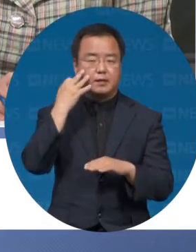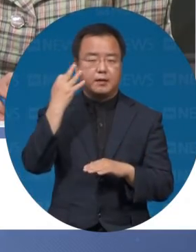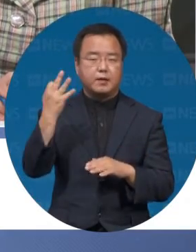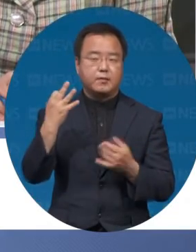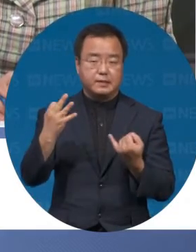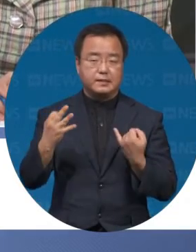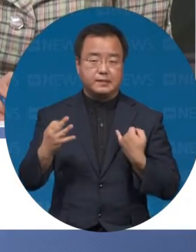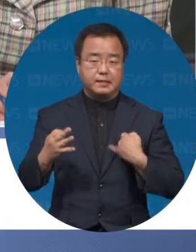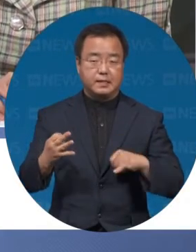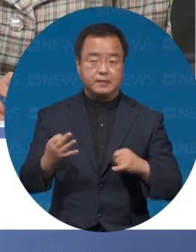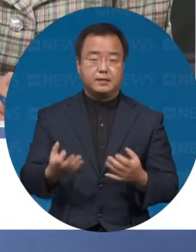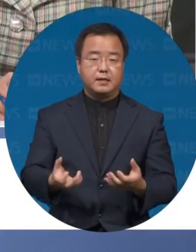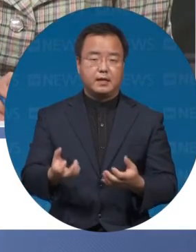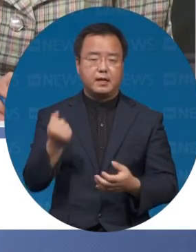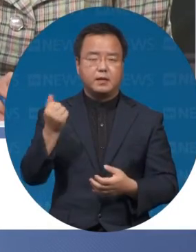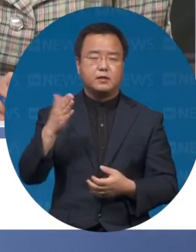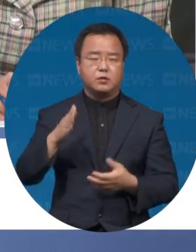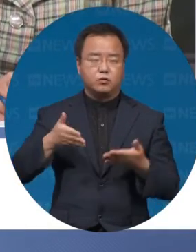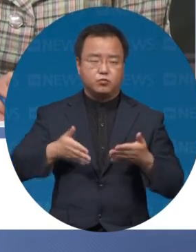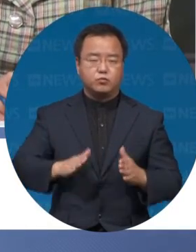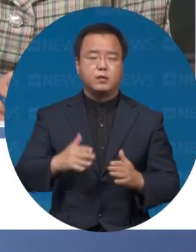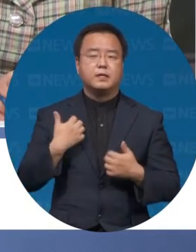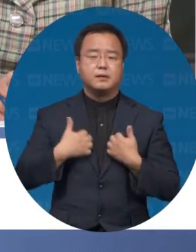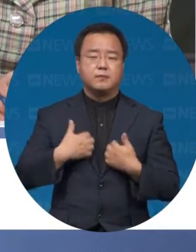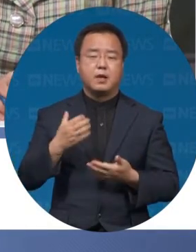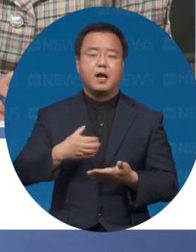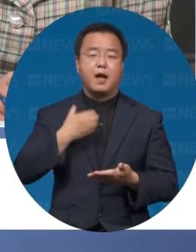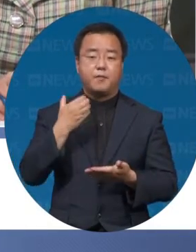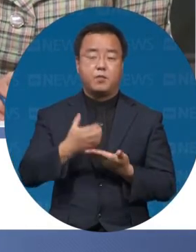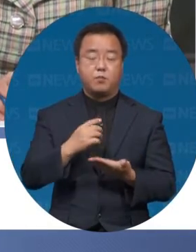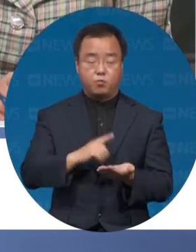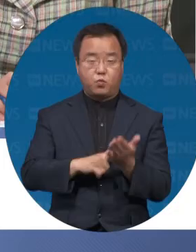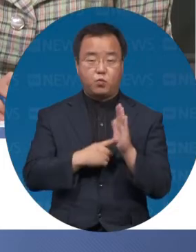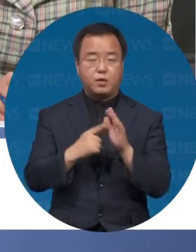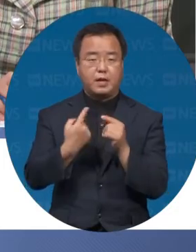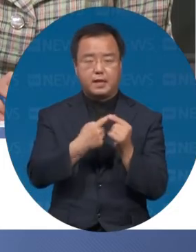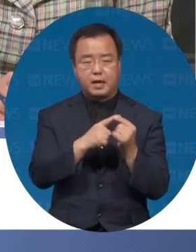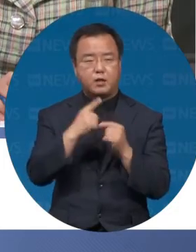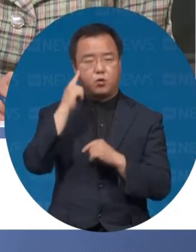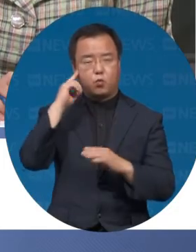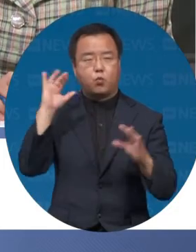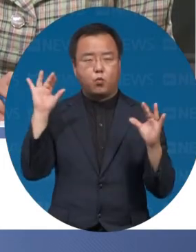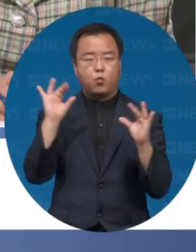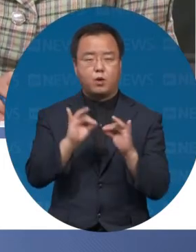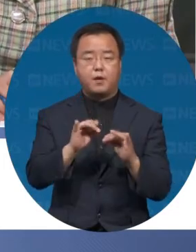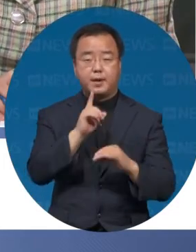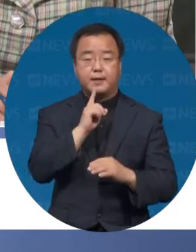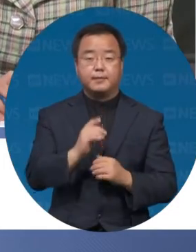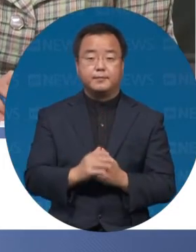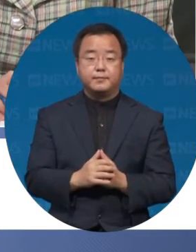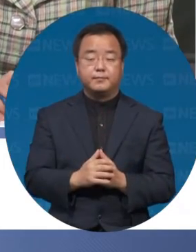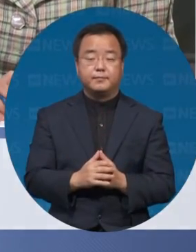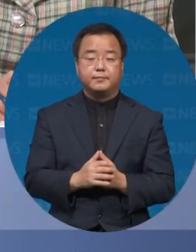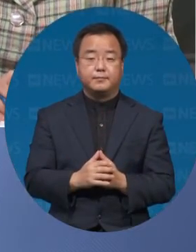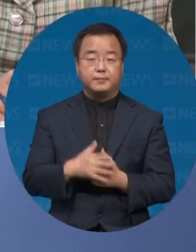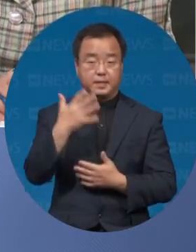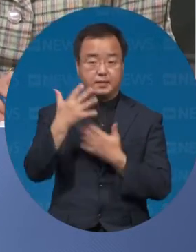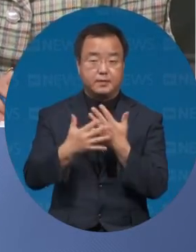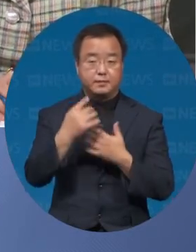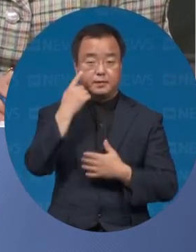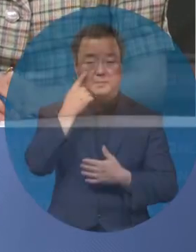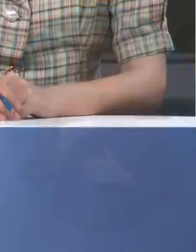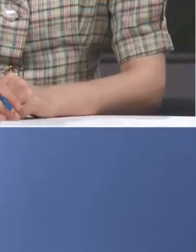딸이 있는데 출산의 기쁨과 감동을 표현하고 있는 가사에 큰 공감이 간다고 했습니다. 실황 영상